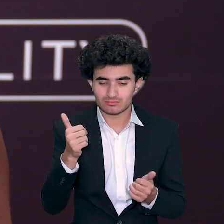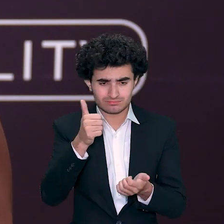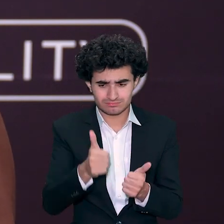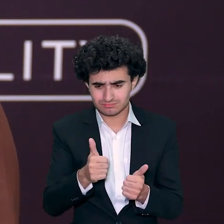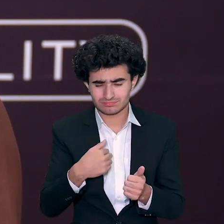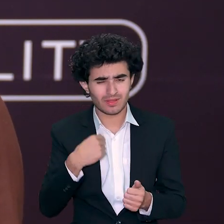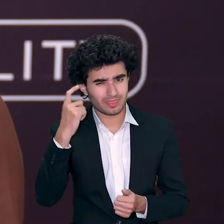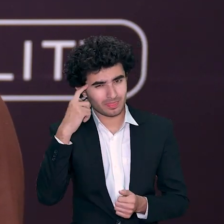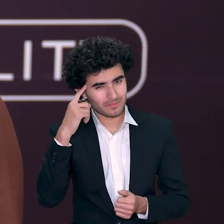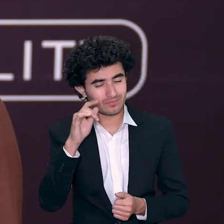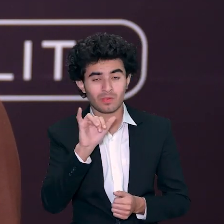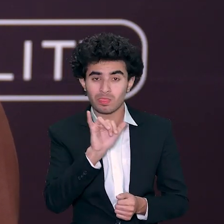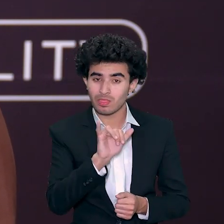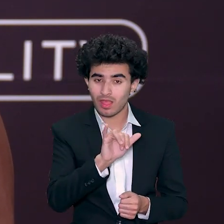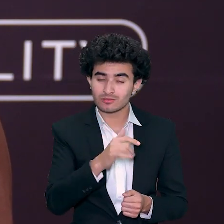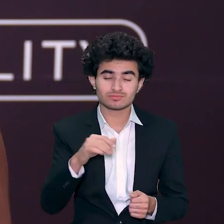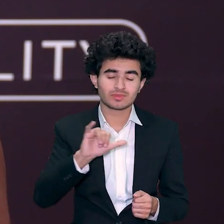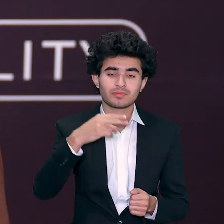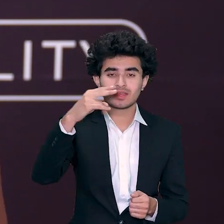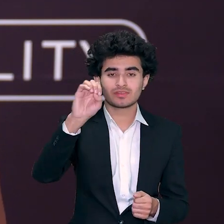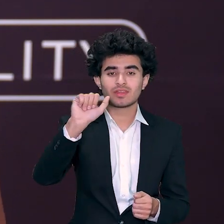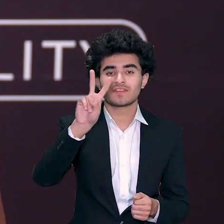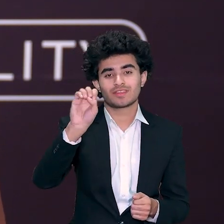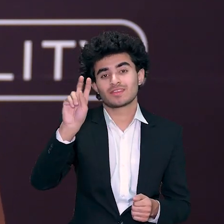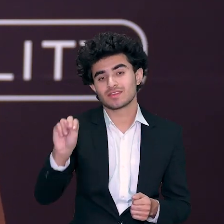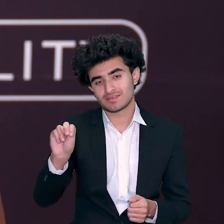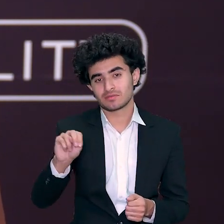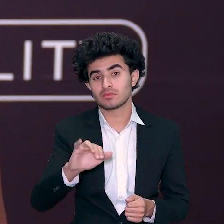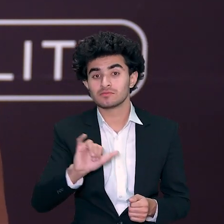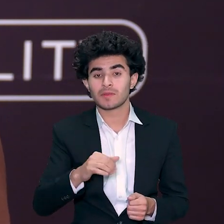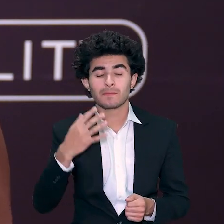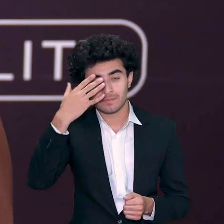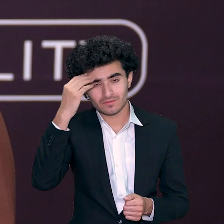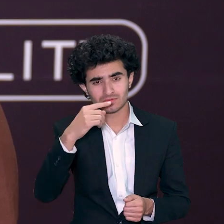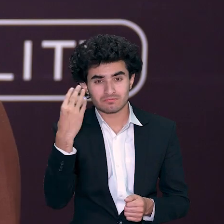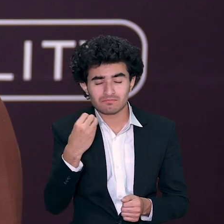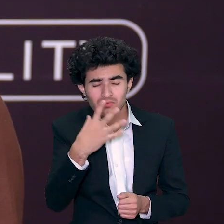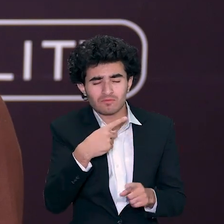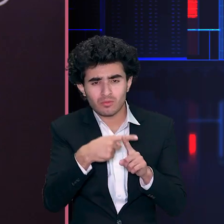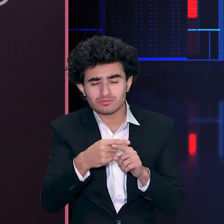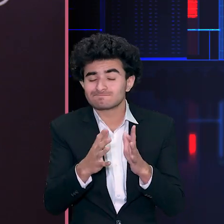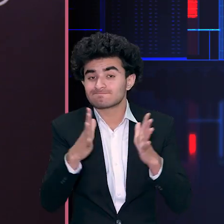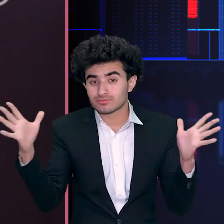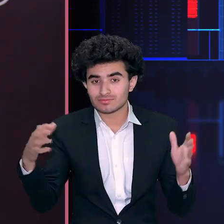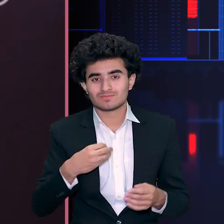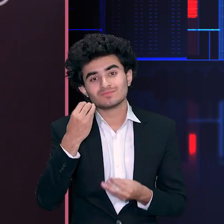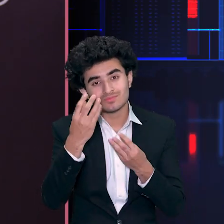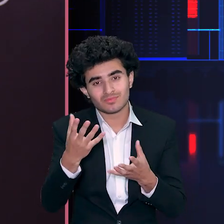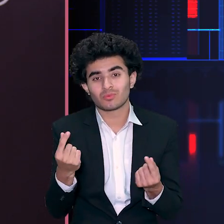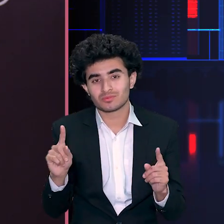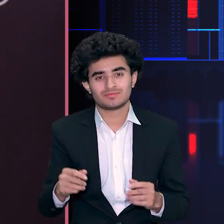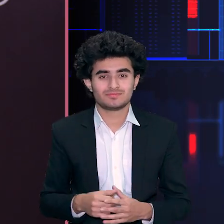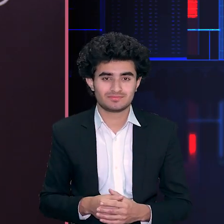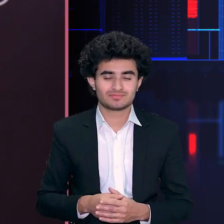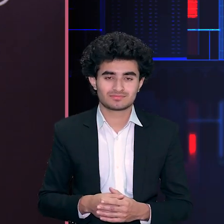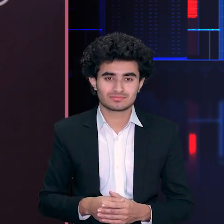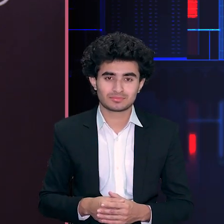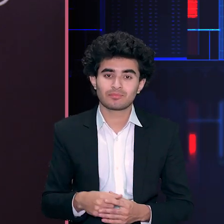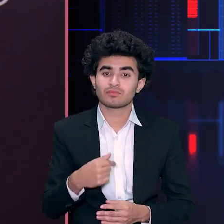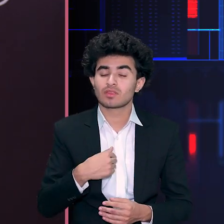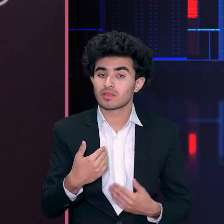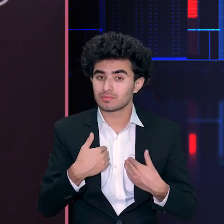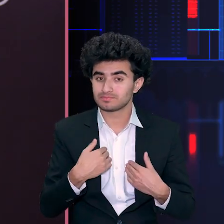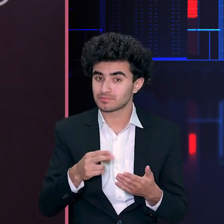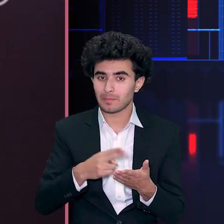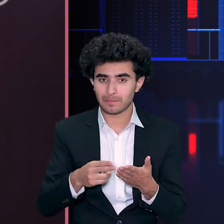جنت وہی ہے۔ یعنی وہ اتنی خوبصورت ہے کہ میں آپ کو کیا بتاؤں اس کے بارے میں۔ میں اپنی پینٹنگ میں ہمیشہ ایک سیپریشن پین